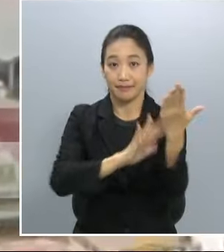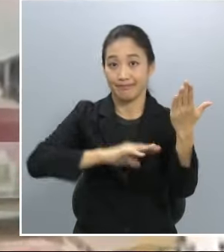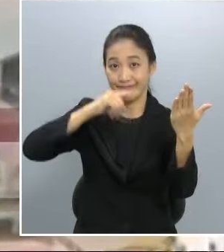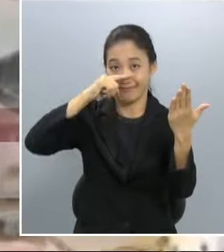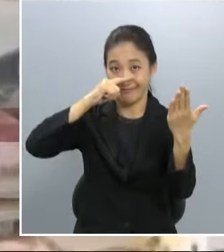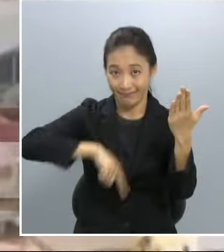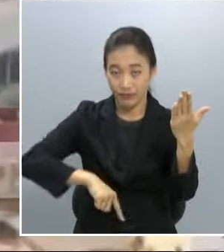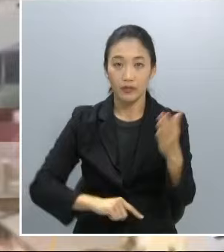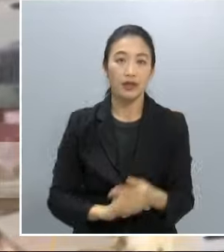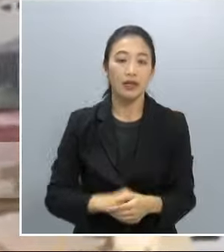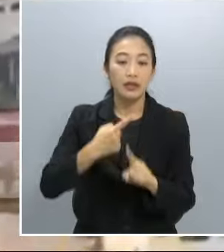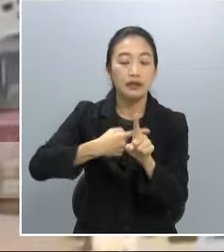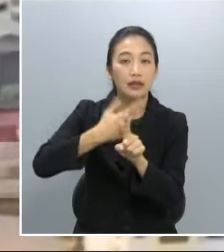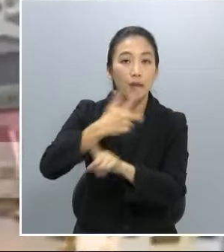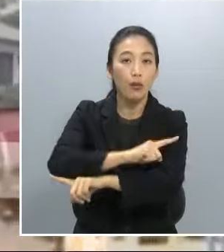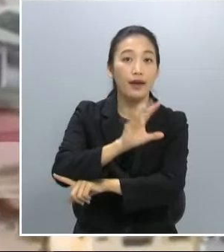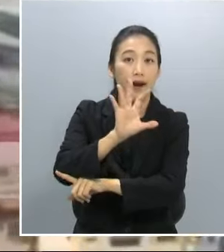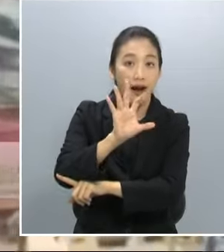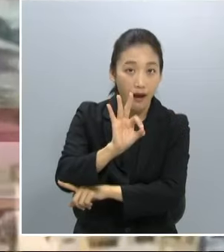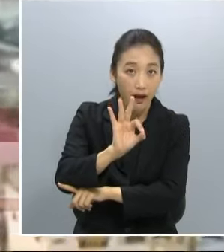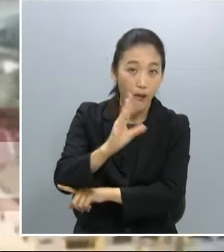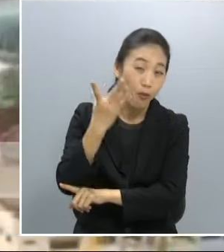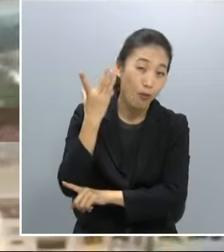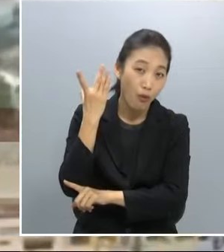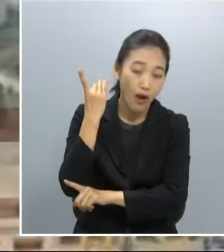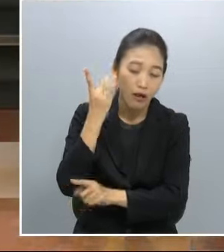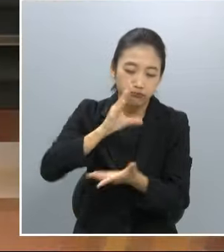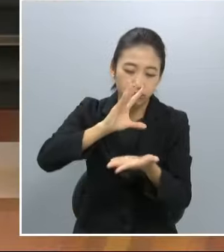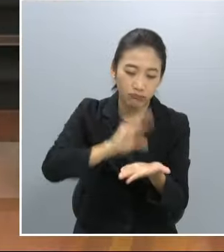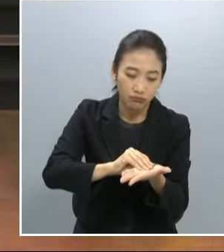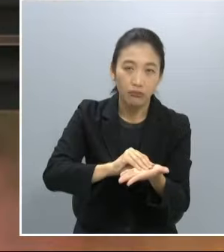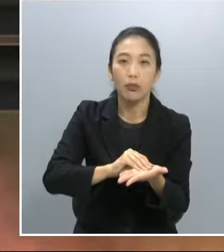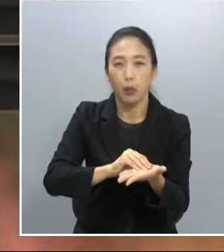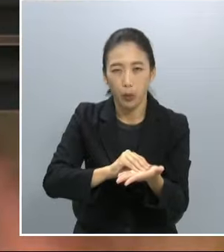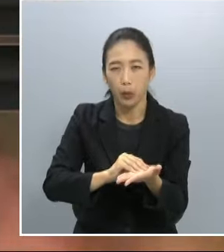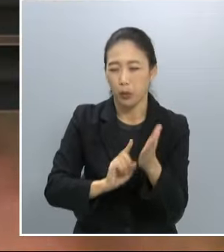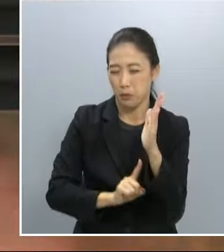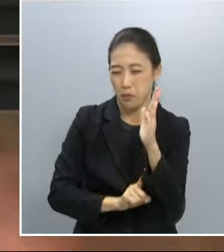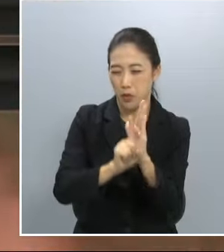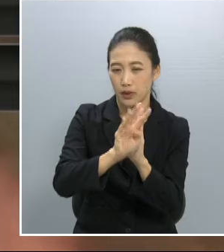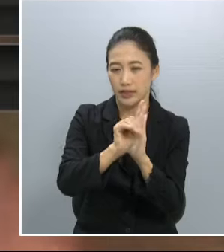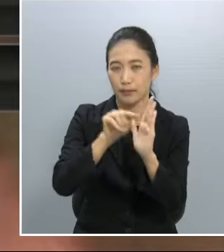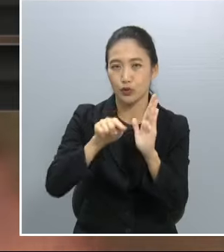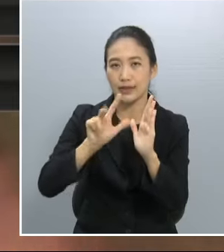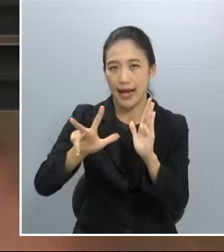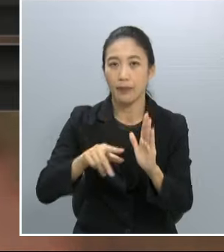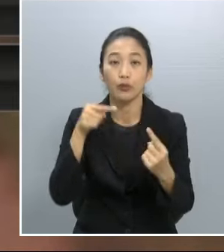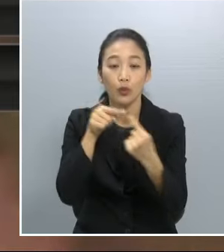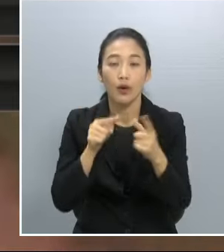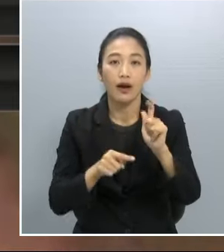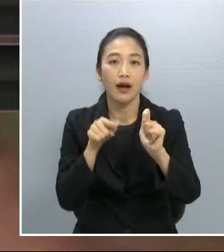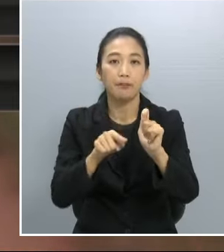9มีนาคมอำเภอเถินลำปาง 40.3องศรองลงมาเนี่ย